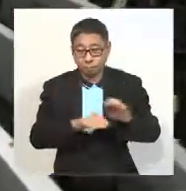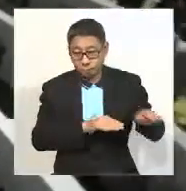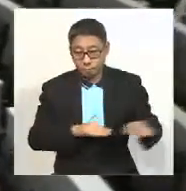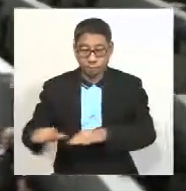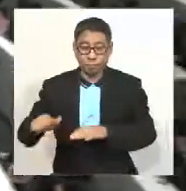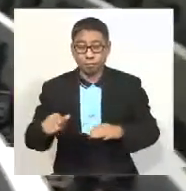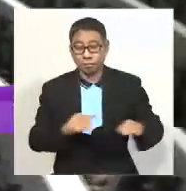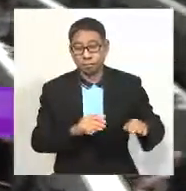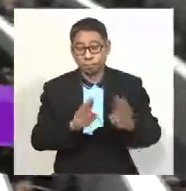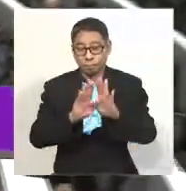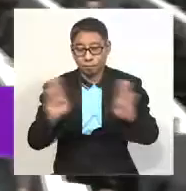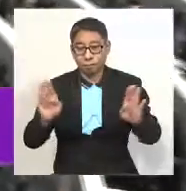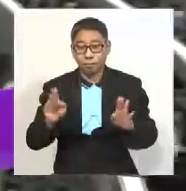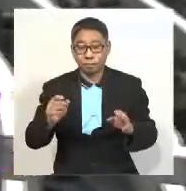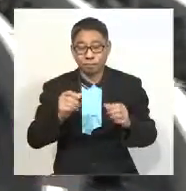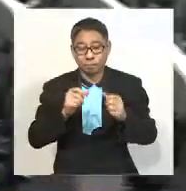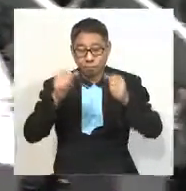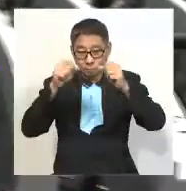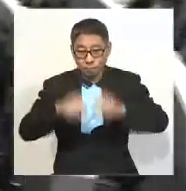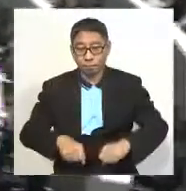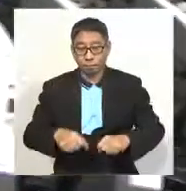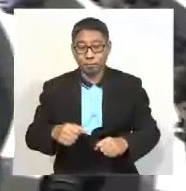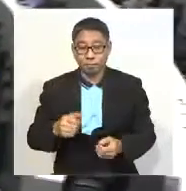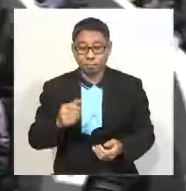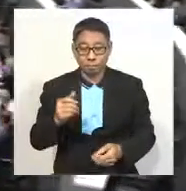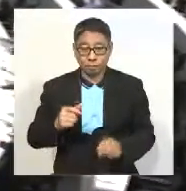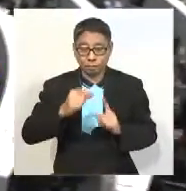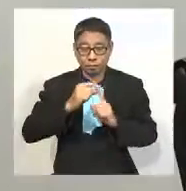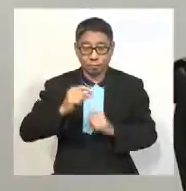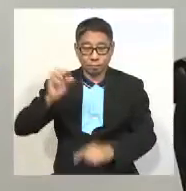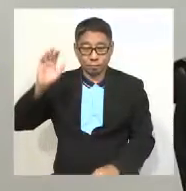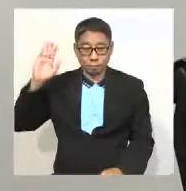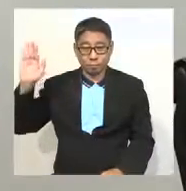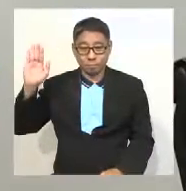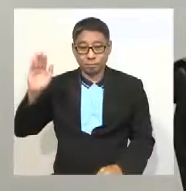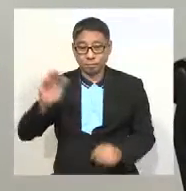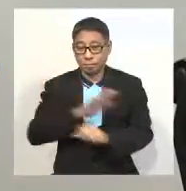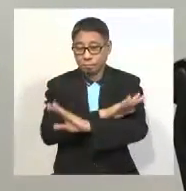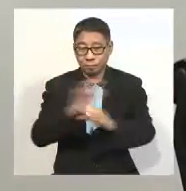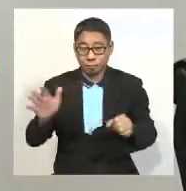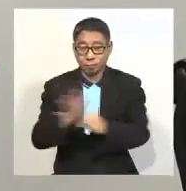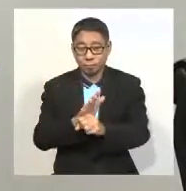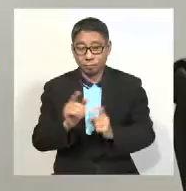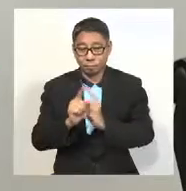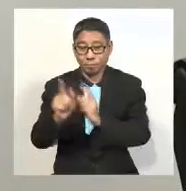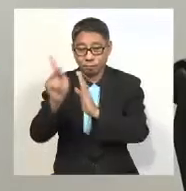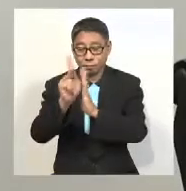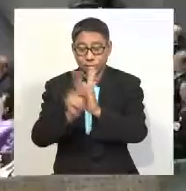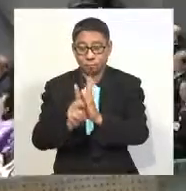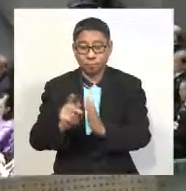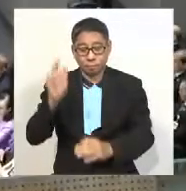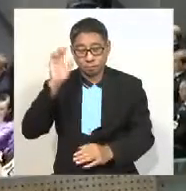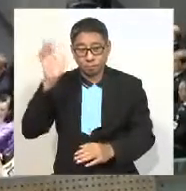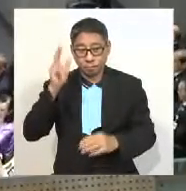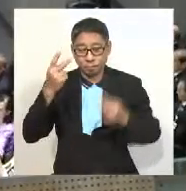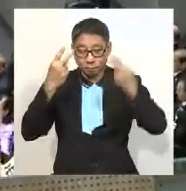ภิปรายทั่วไปนายกรัฐมนตรีในประเด็นการถวายสัตย์ปฏิญาณไม่ครบถ้วนตามรัฐธรรมนูญและการแถลงนโยบ